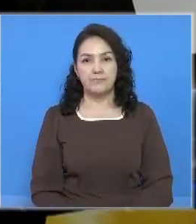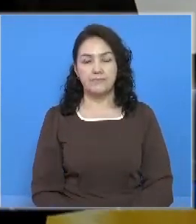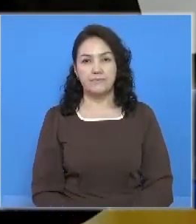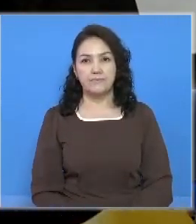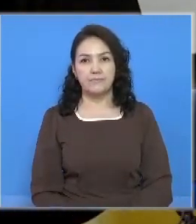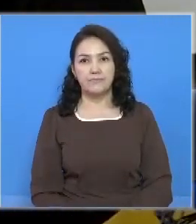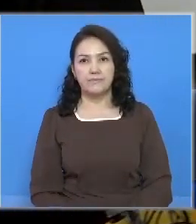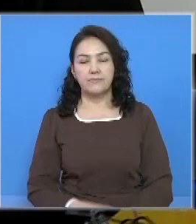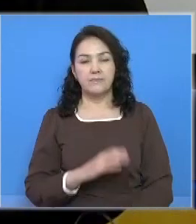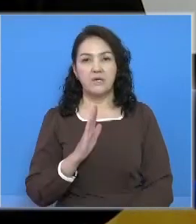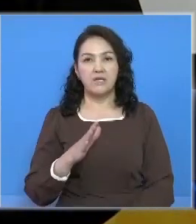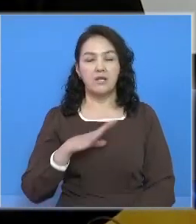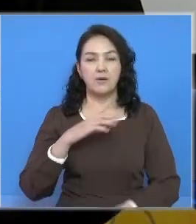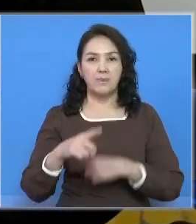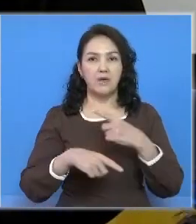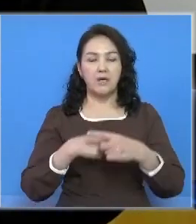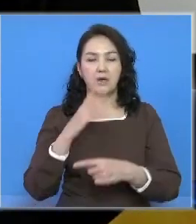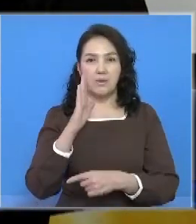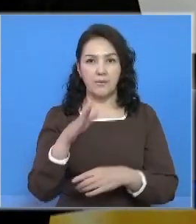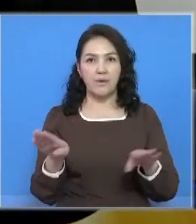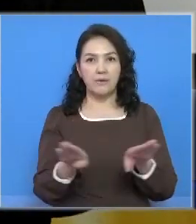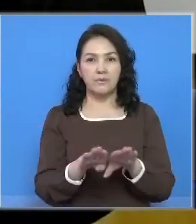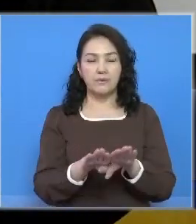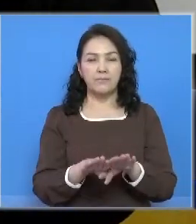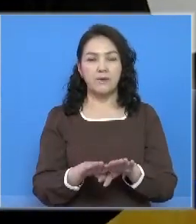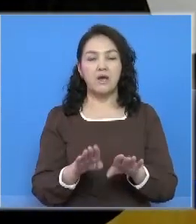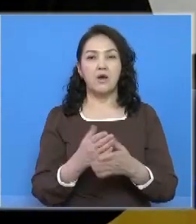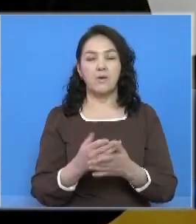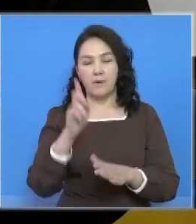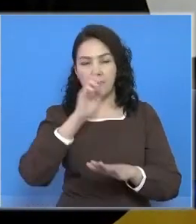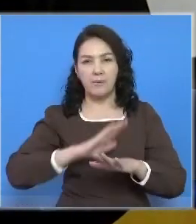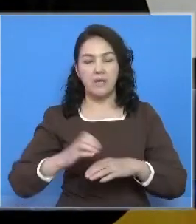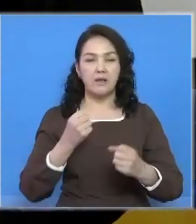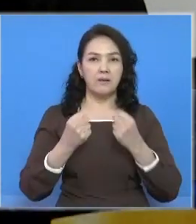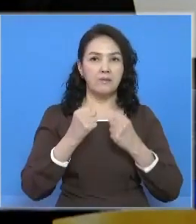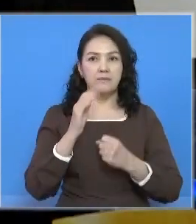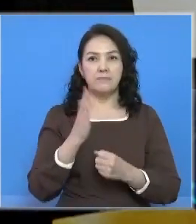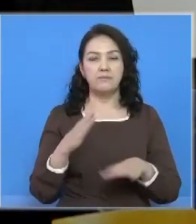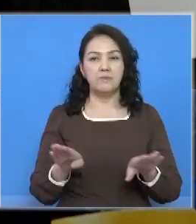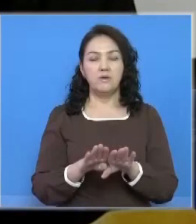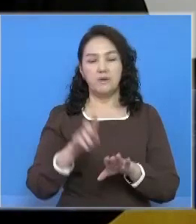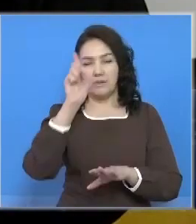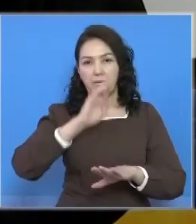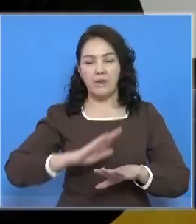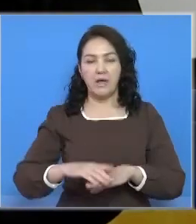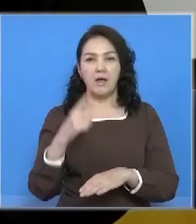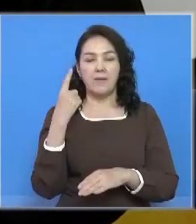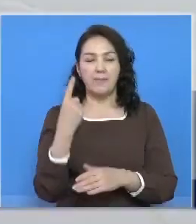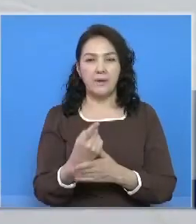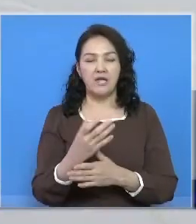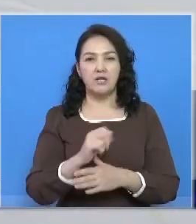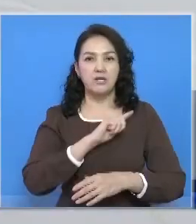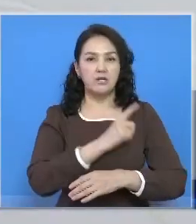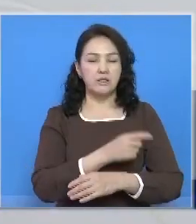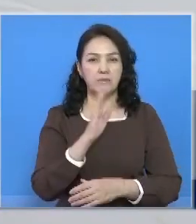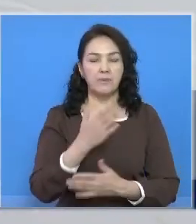Ол солай болды да, болашақта солай болады да. Осындай мемлекет қана мықты болады. Осындай мемлекеттің бірлігі ғана мықты болады.